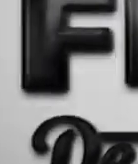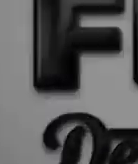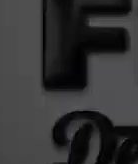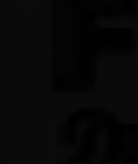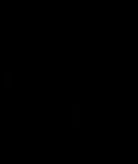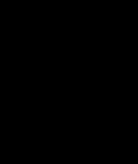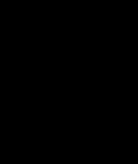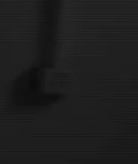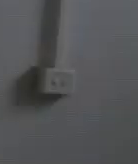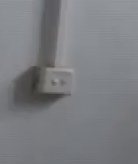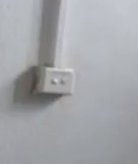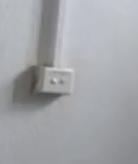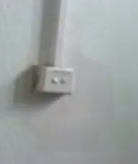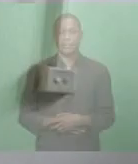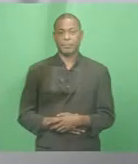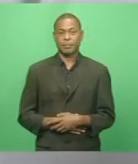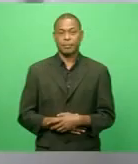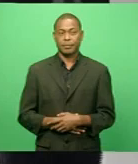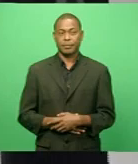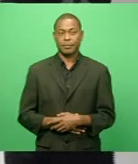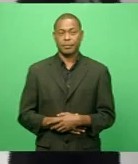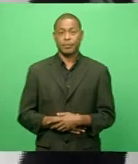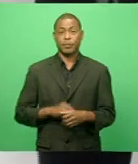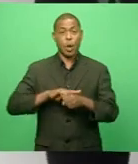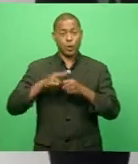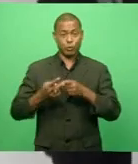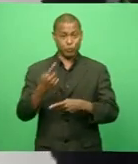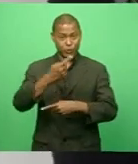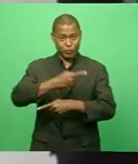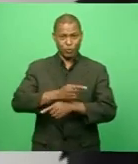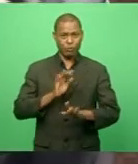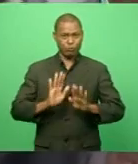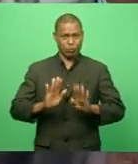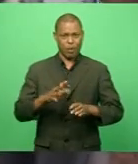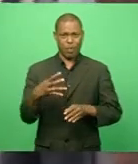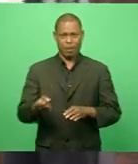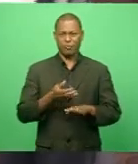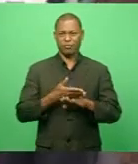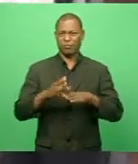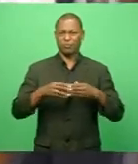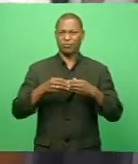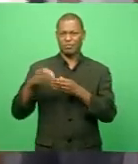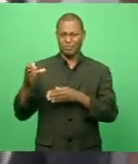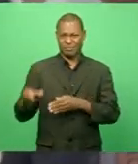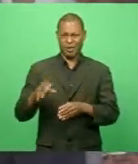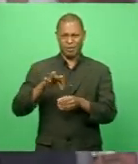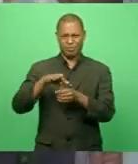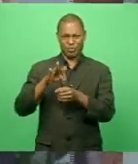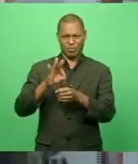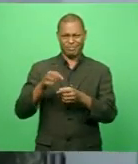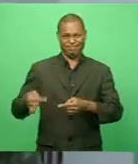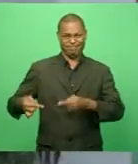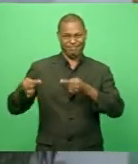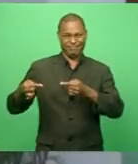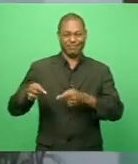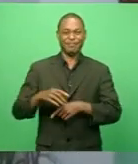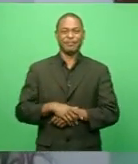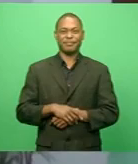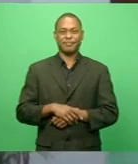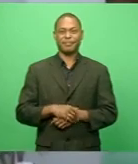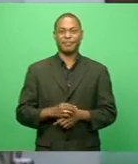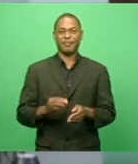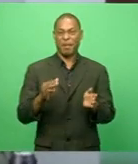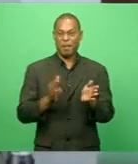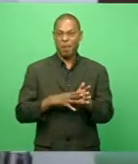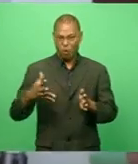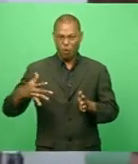2 देश की धड़कन। In the news tonight, drama as new leader of opposition is elected. Alvik